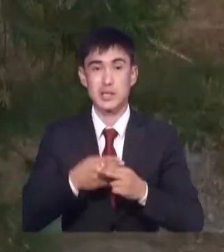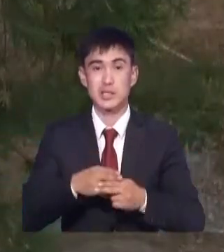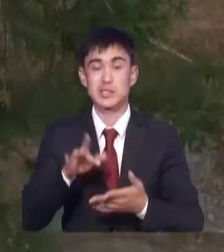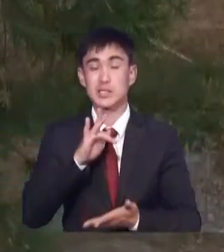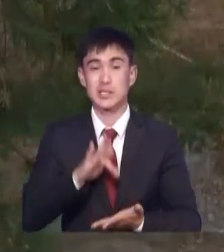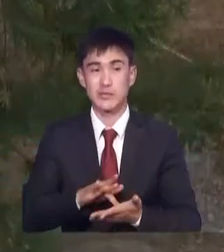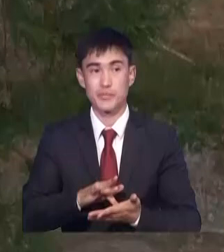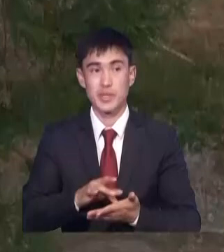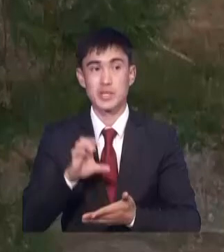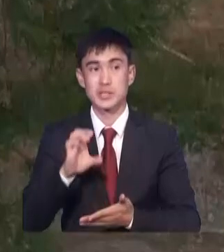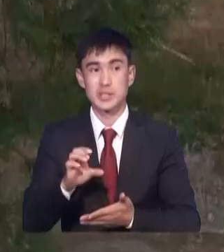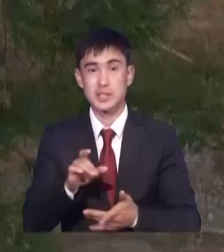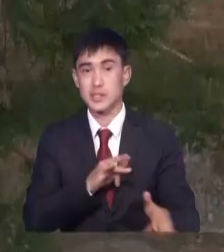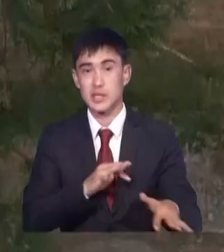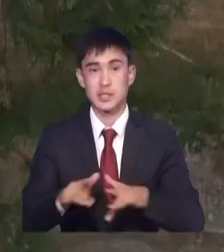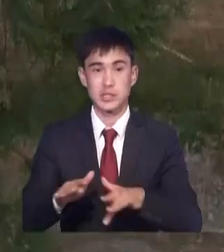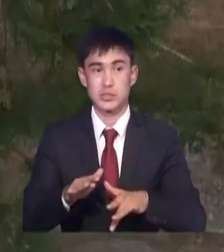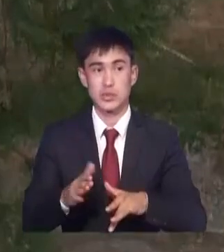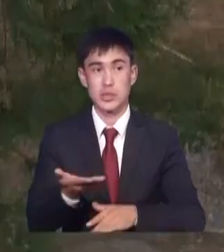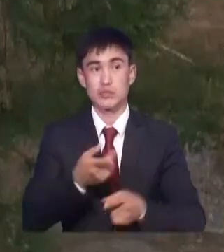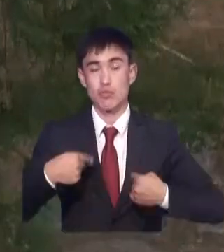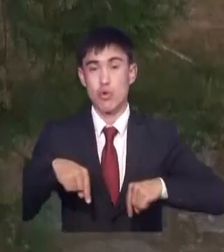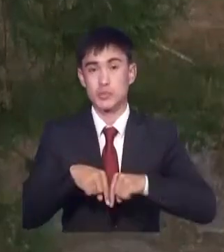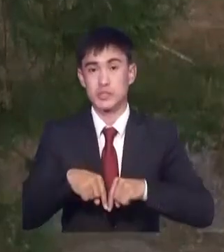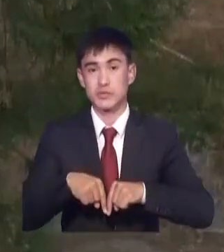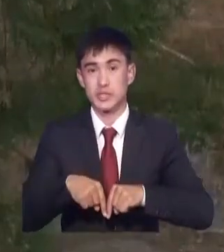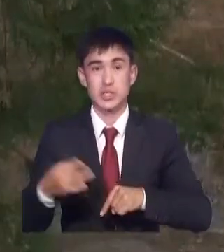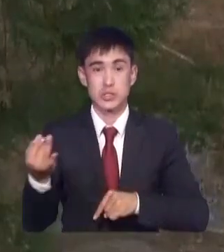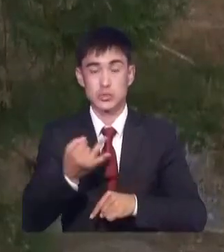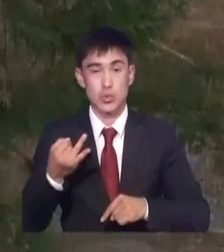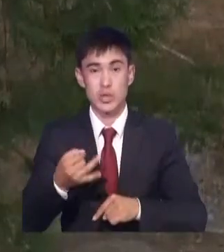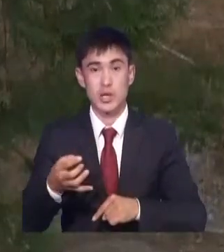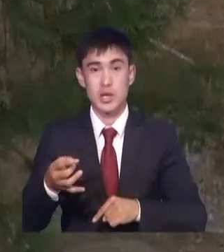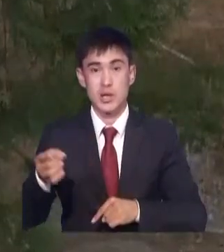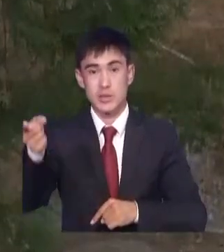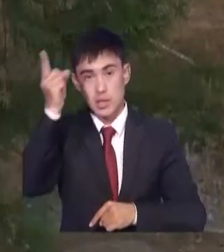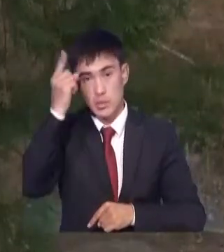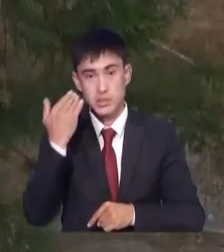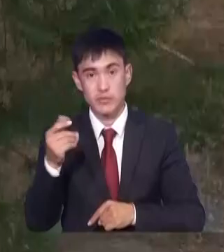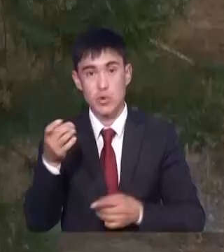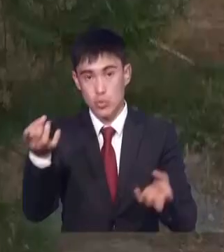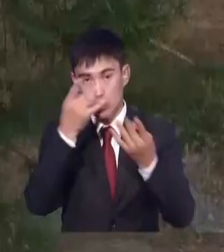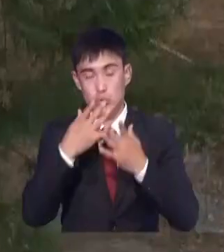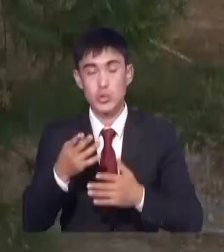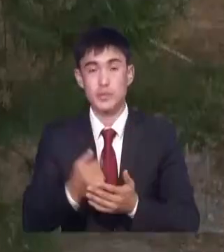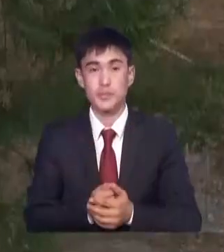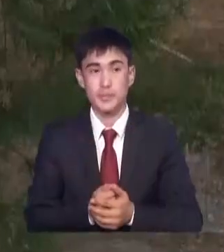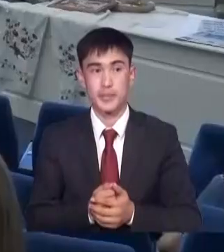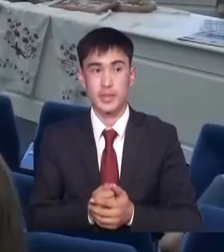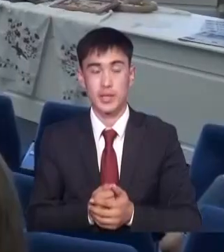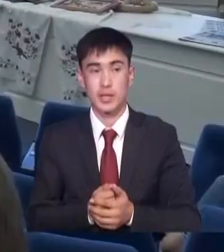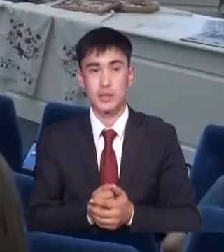центров с деятельностью не только нашего общества, но еще и с историей немцев, да, с культурой немцев немножечко